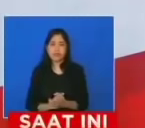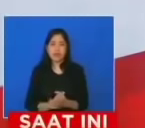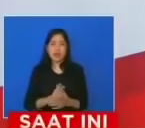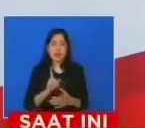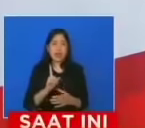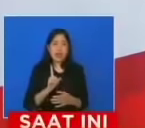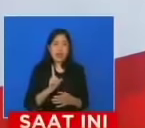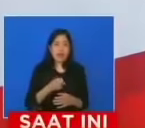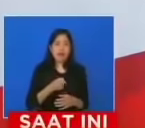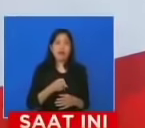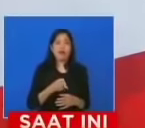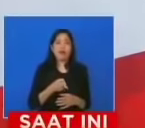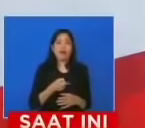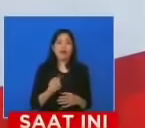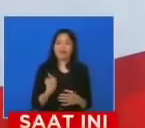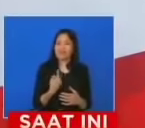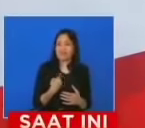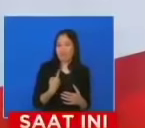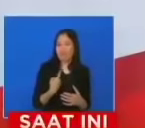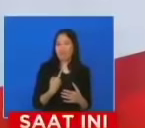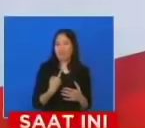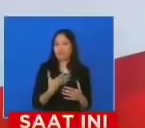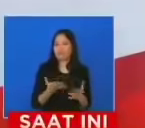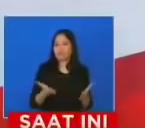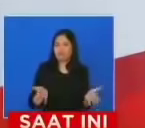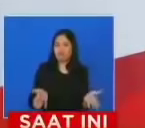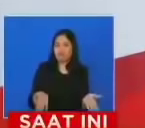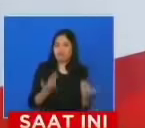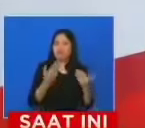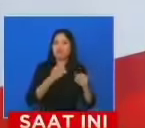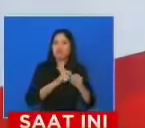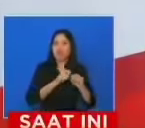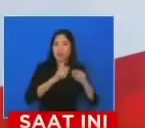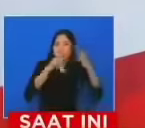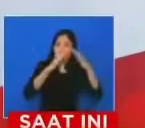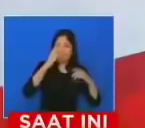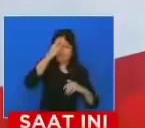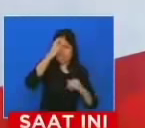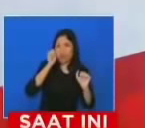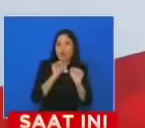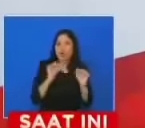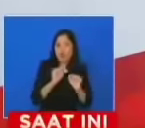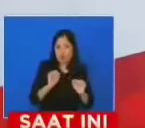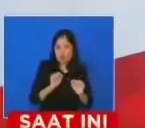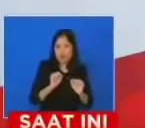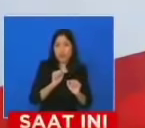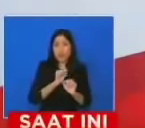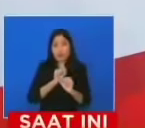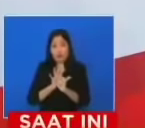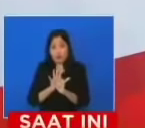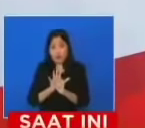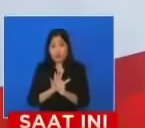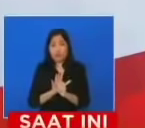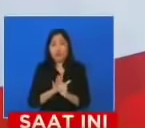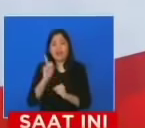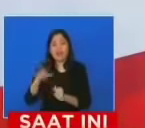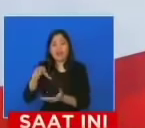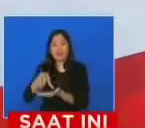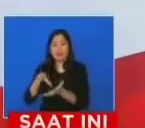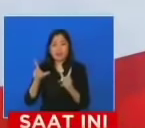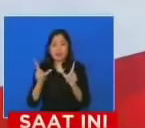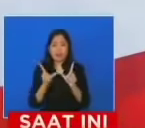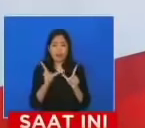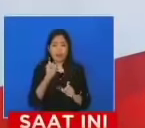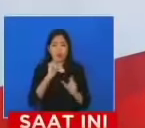Termasuk kemudian kita membangun rumah sakit darurat untuk COVID-19, baik yang berada di Wisma